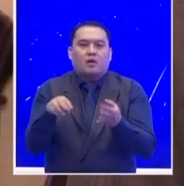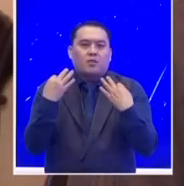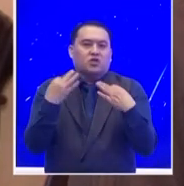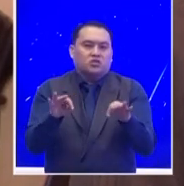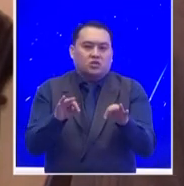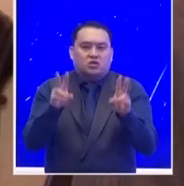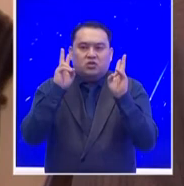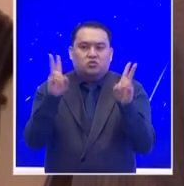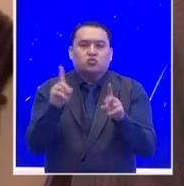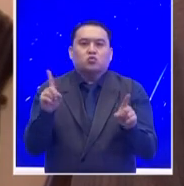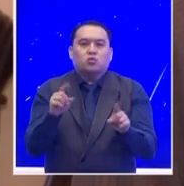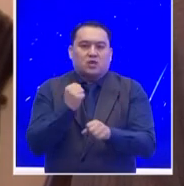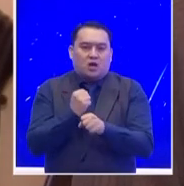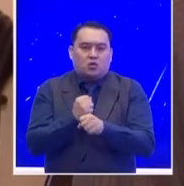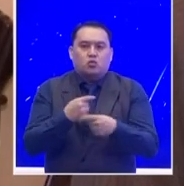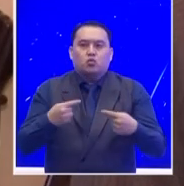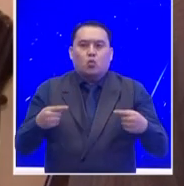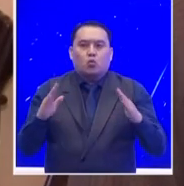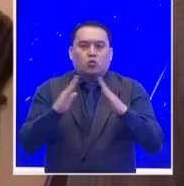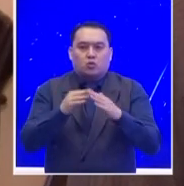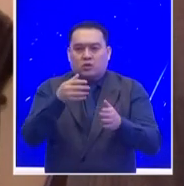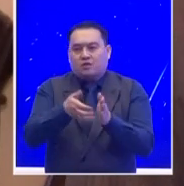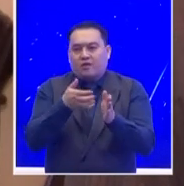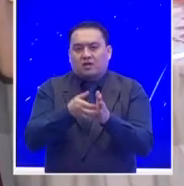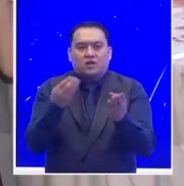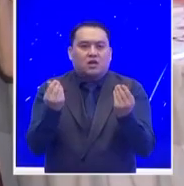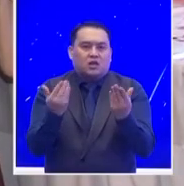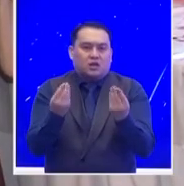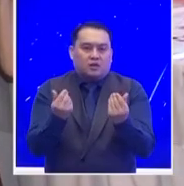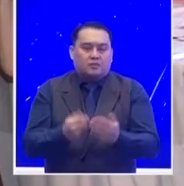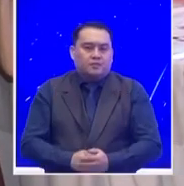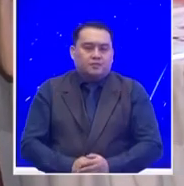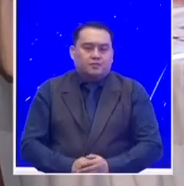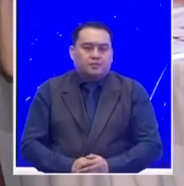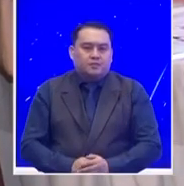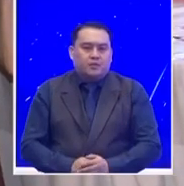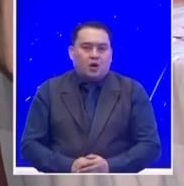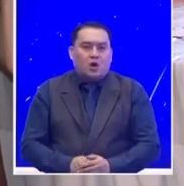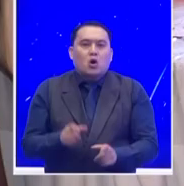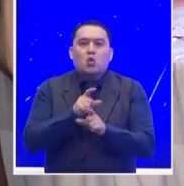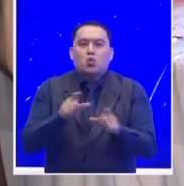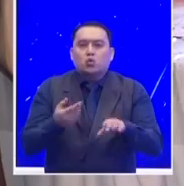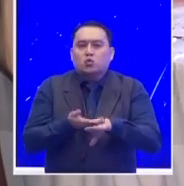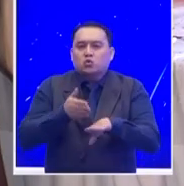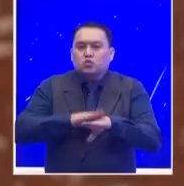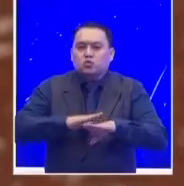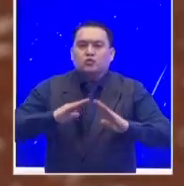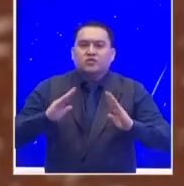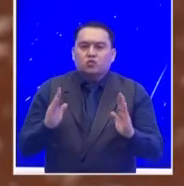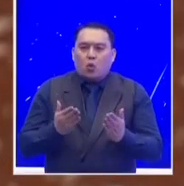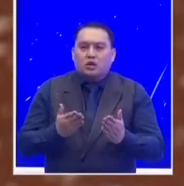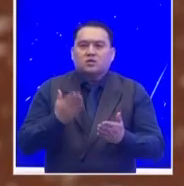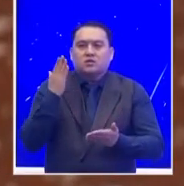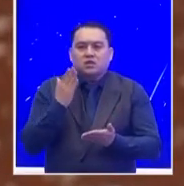его. Не знаю, что делать. Снять другое жилье у меня не хватает средств. Людей, оказавшихся в трудной жизненной ситуации, немало. Для них